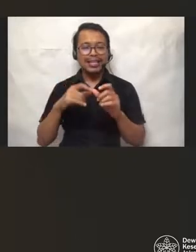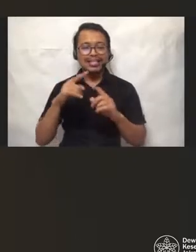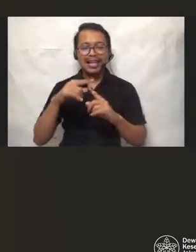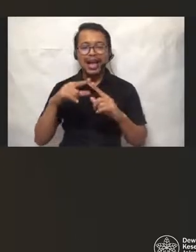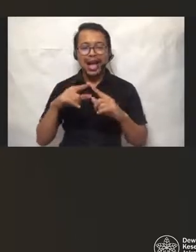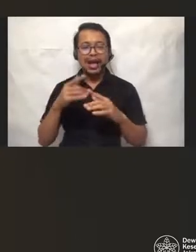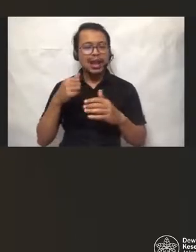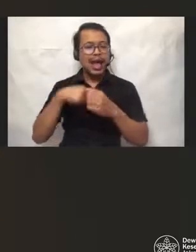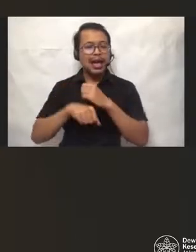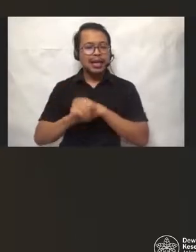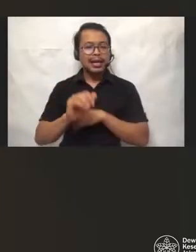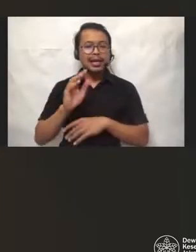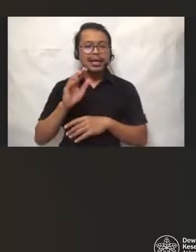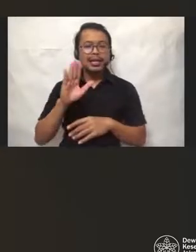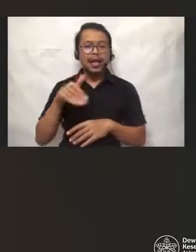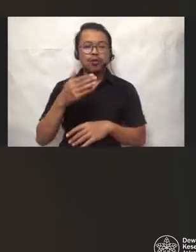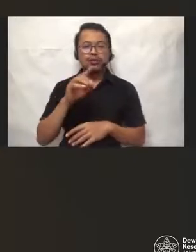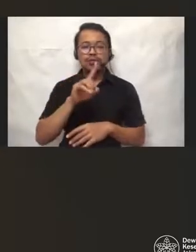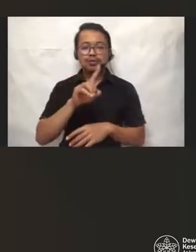lahir pada tahun